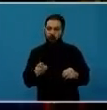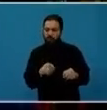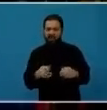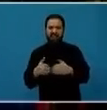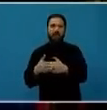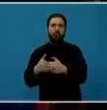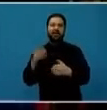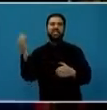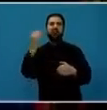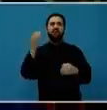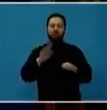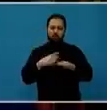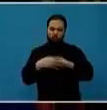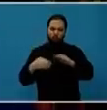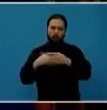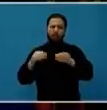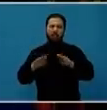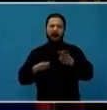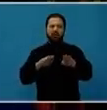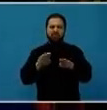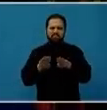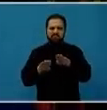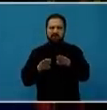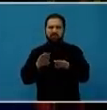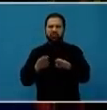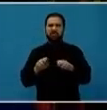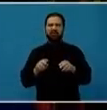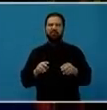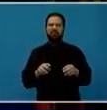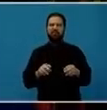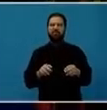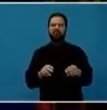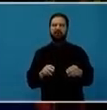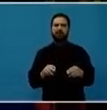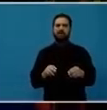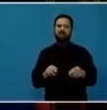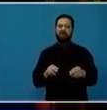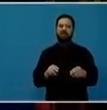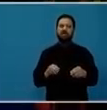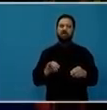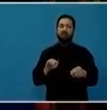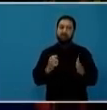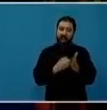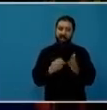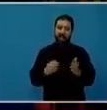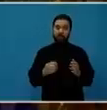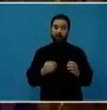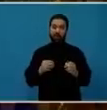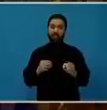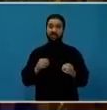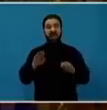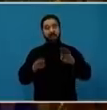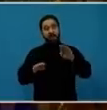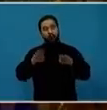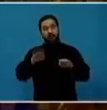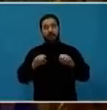în primul rând față de rostirea pe care o avem față de aproapele nostru. Deci ar trebui să ne măsurăm cuvintele de fiecare dată. Să